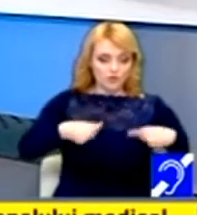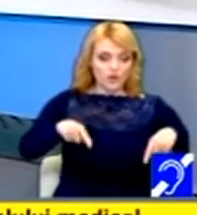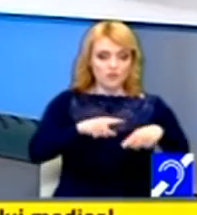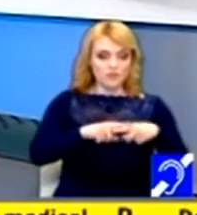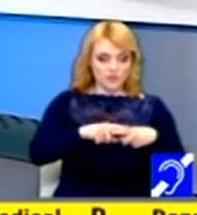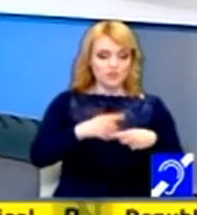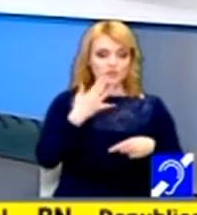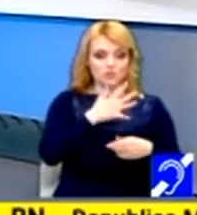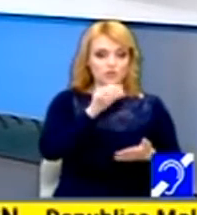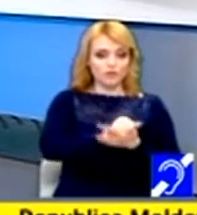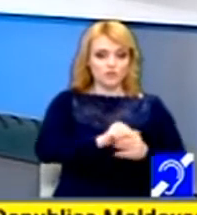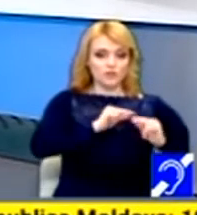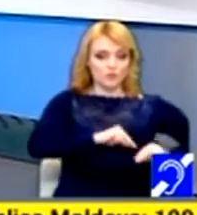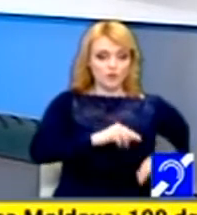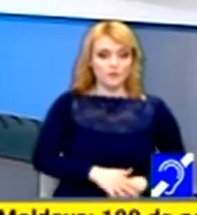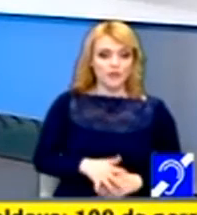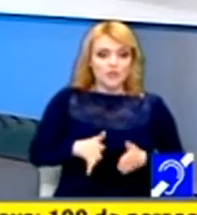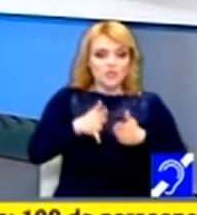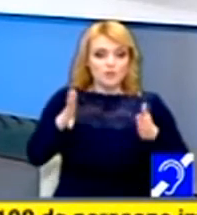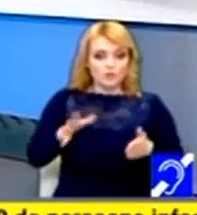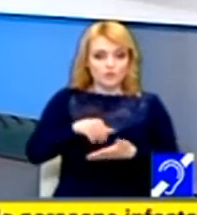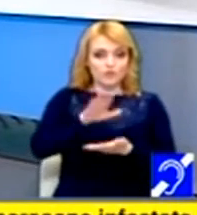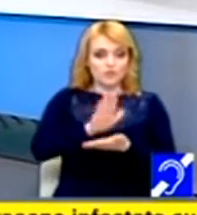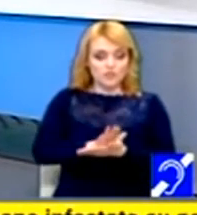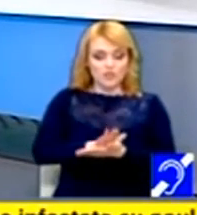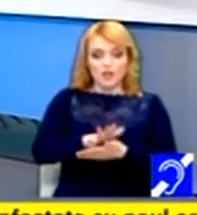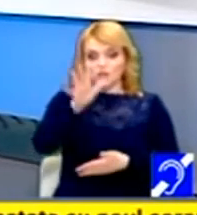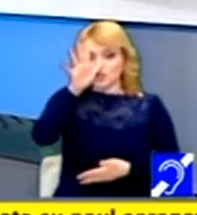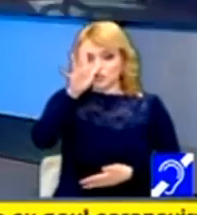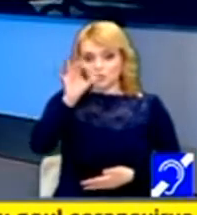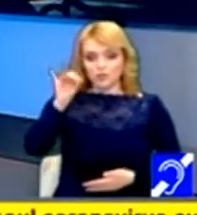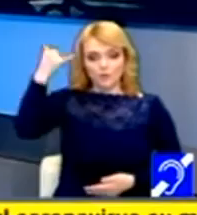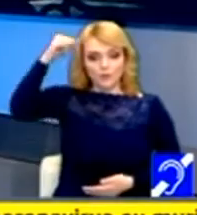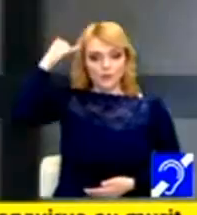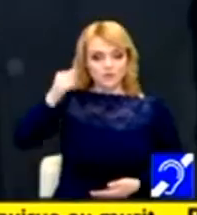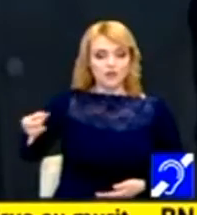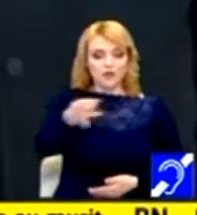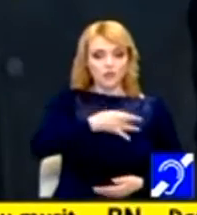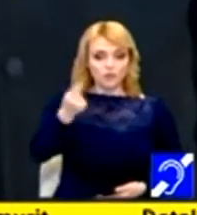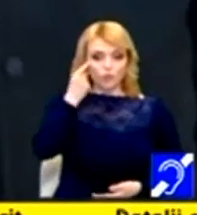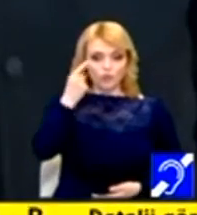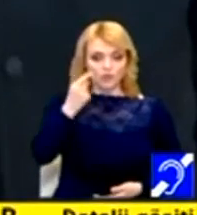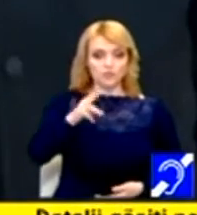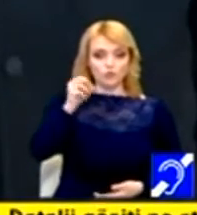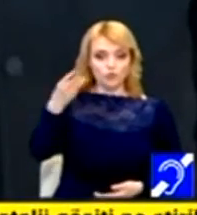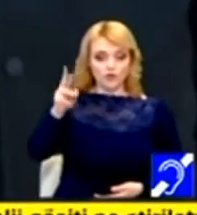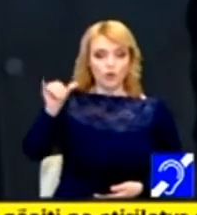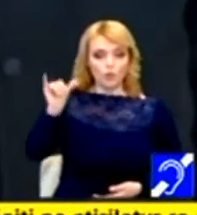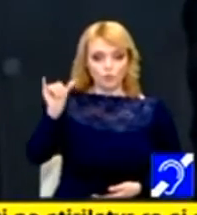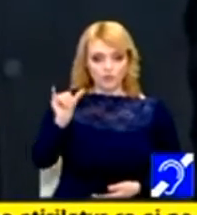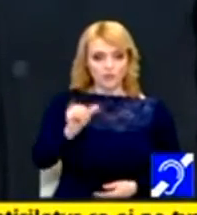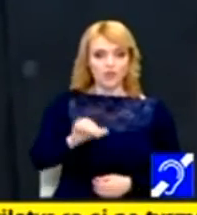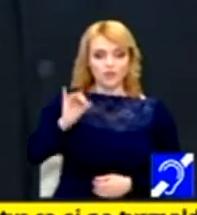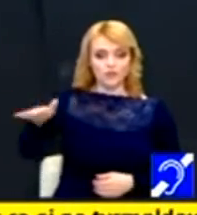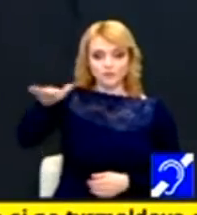pentru Ocuparea Forței de Muncă. Cei mai mulți au fost înregistrați în municipiile Chișinău și Bălți, raioanele Ocnița, Drochia, Ungheni și